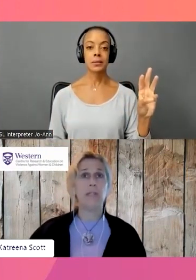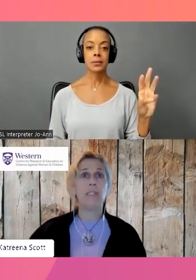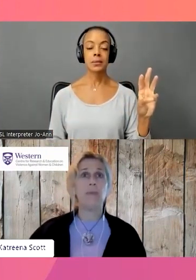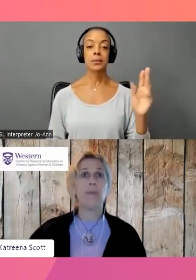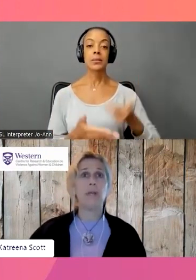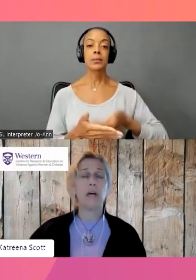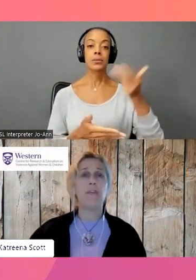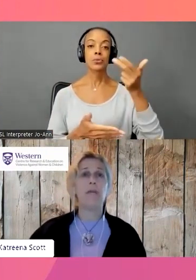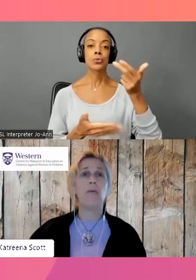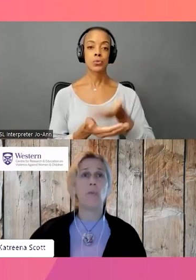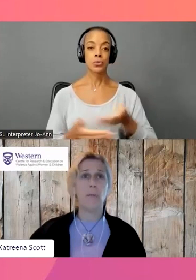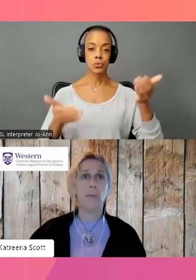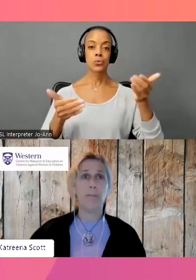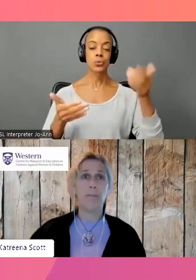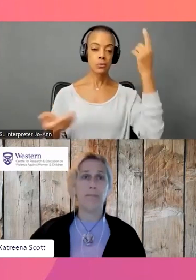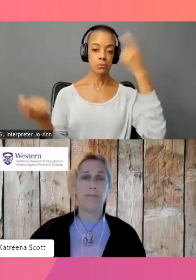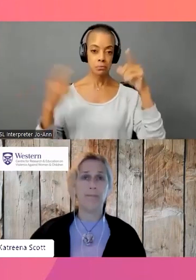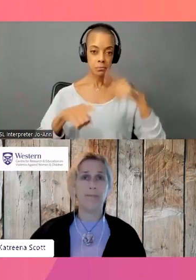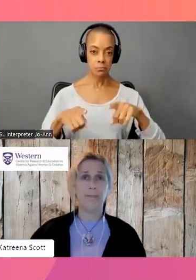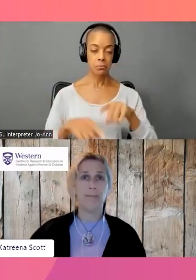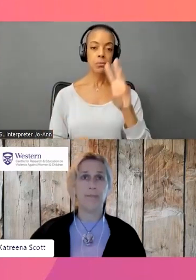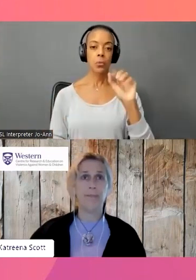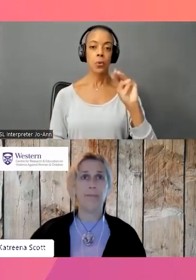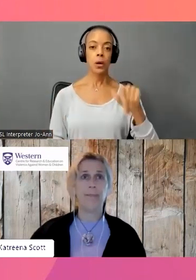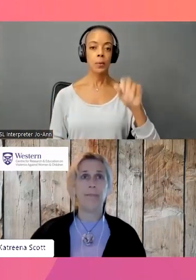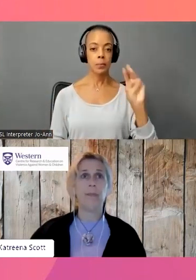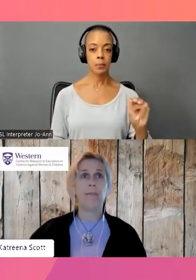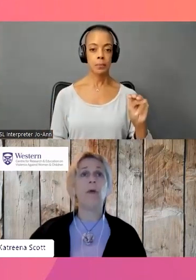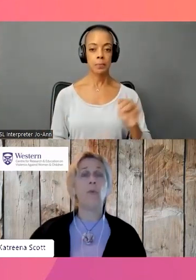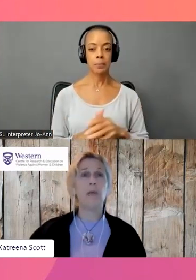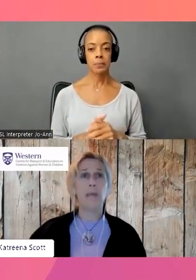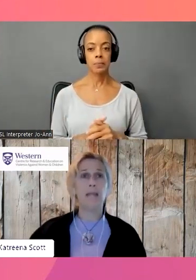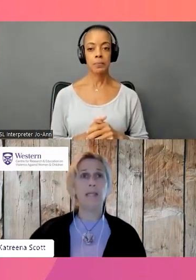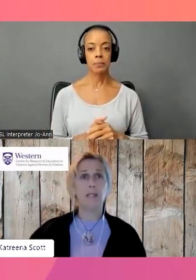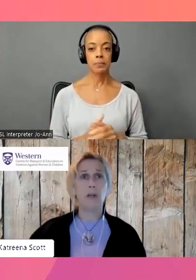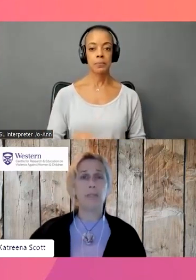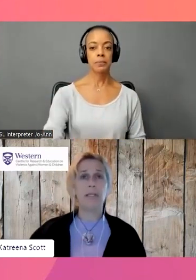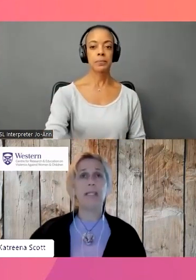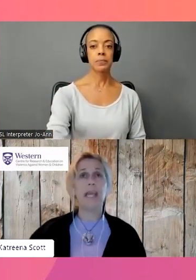1796, ainsi qu'au wampum de l'Alliance bol avec une cuillère.